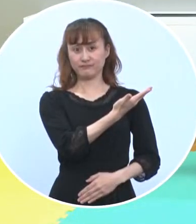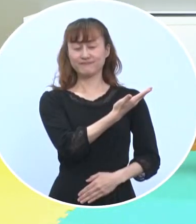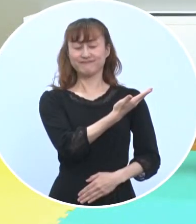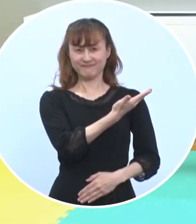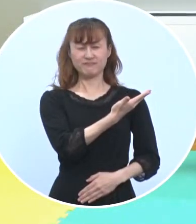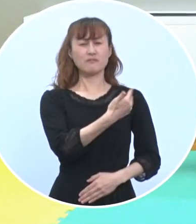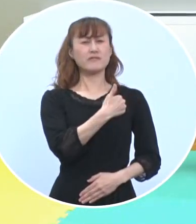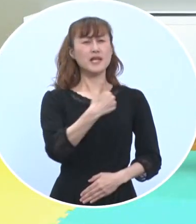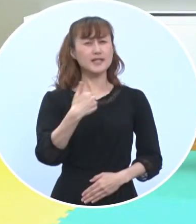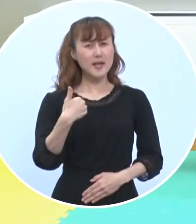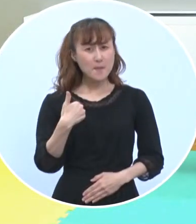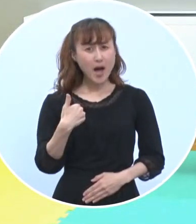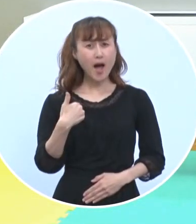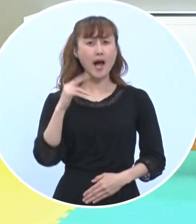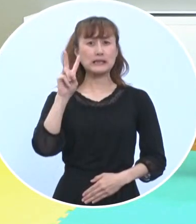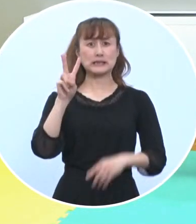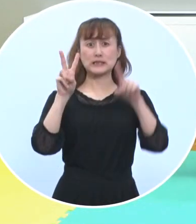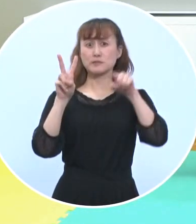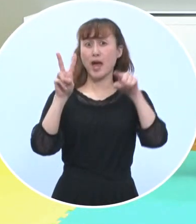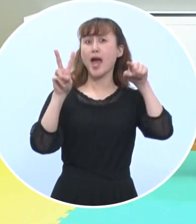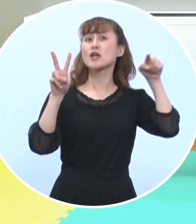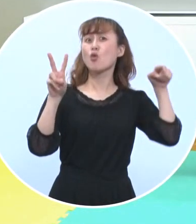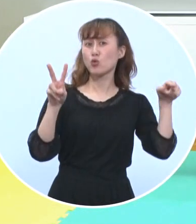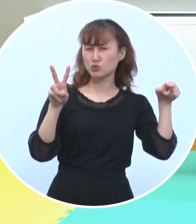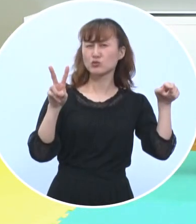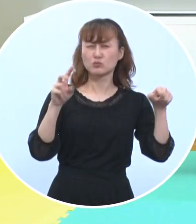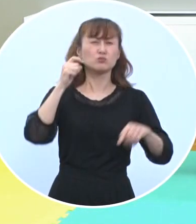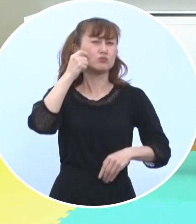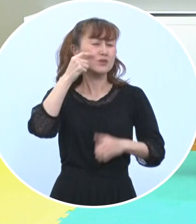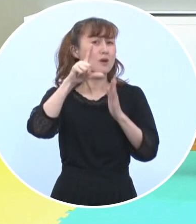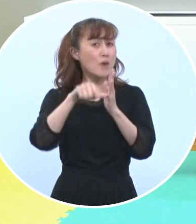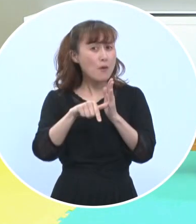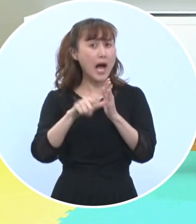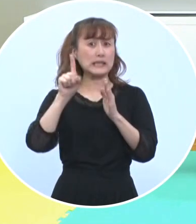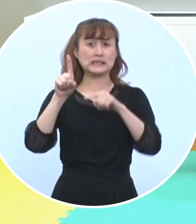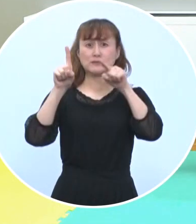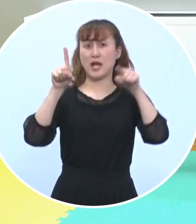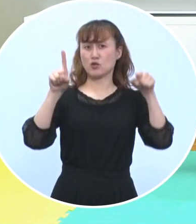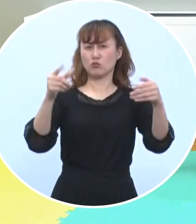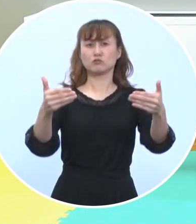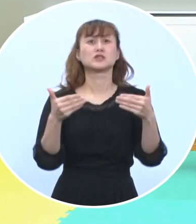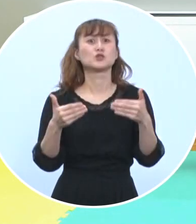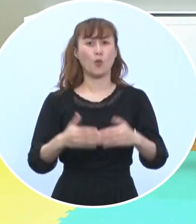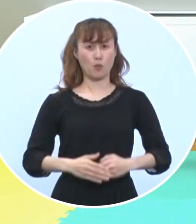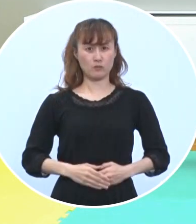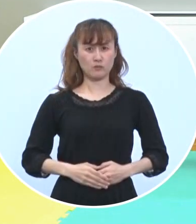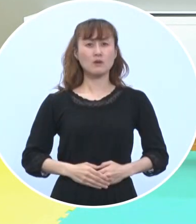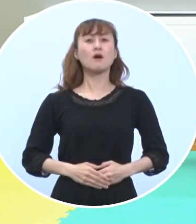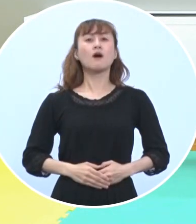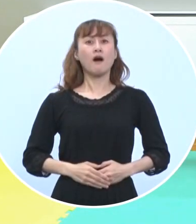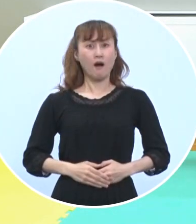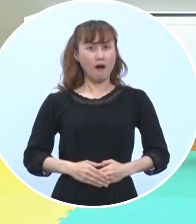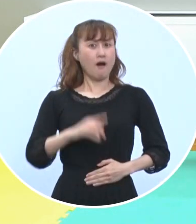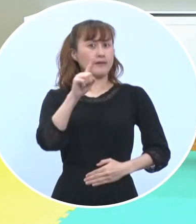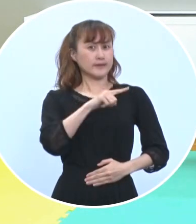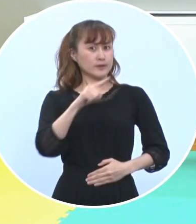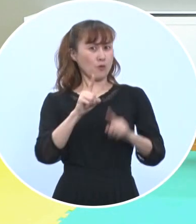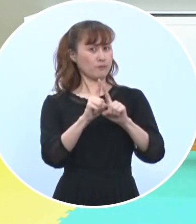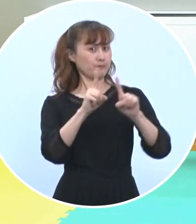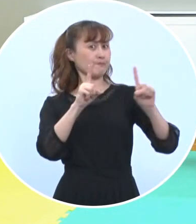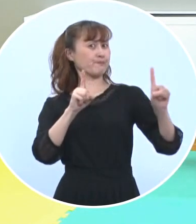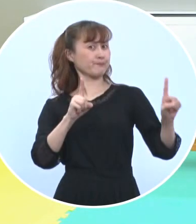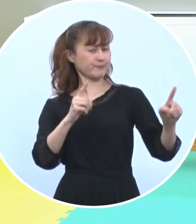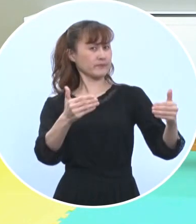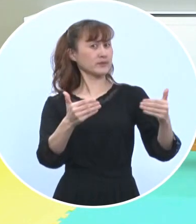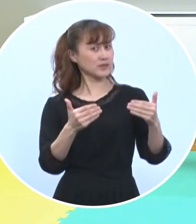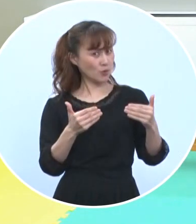できるだけ2メートル、最低でも1メートルは空けてください。 このくらいの距離を空けるということ